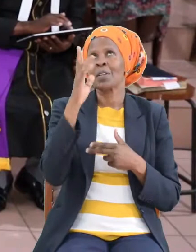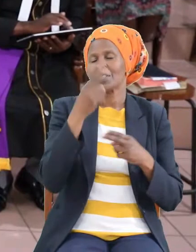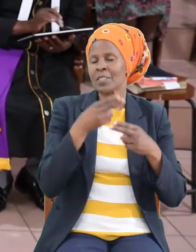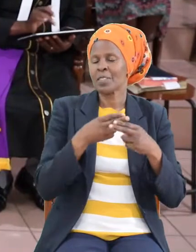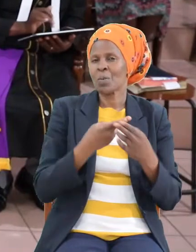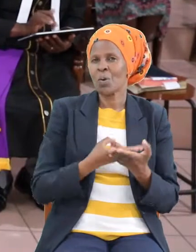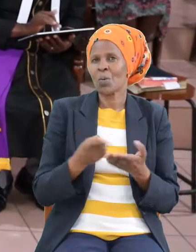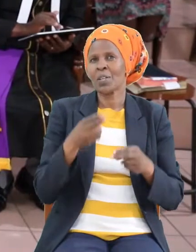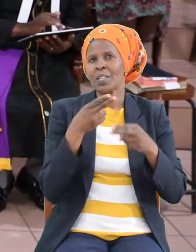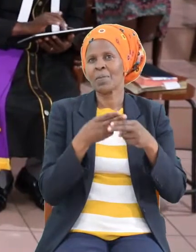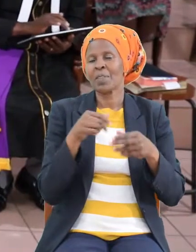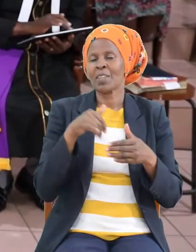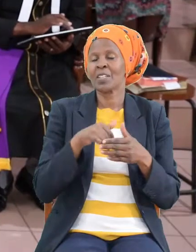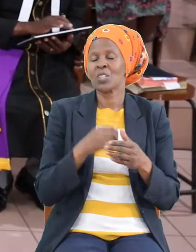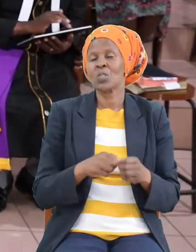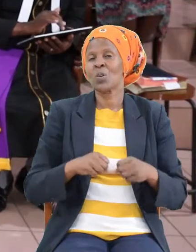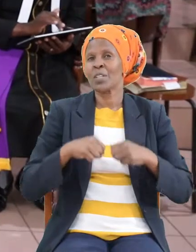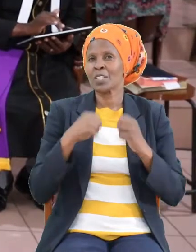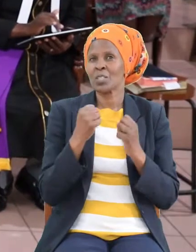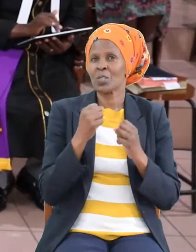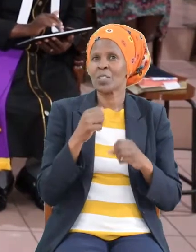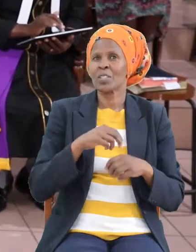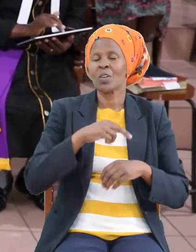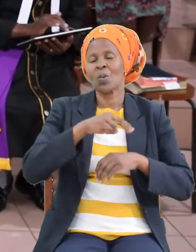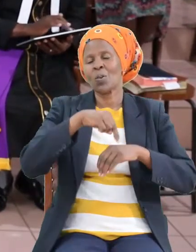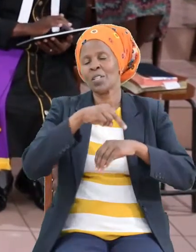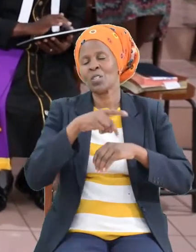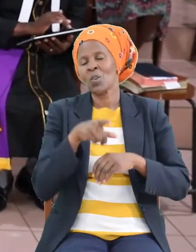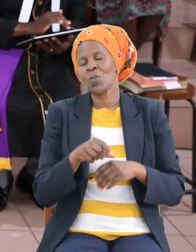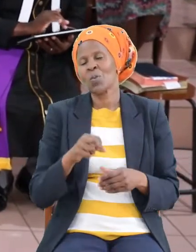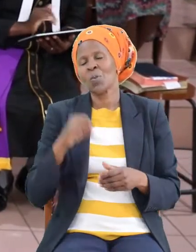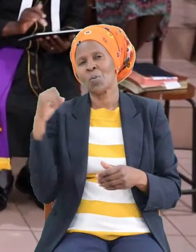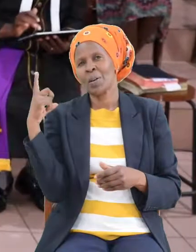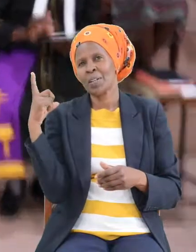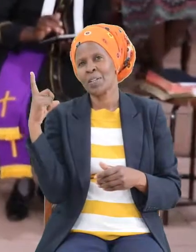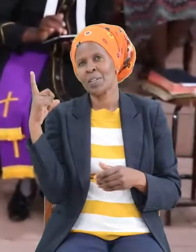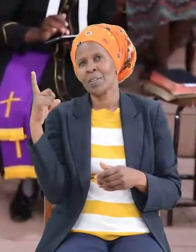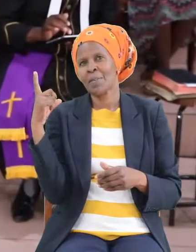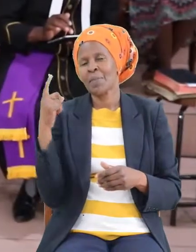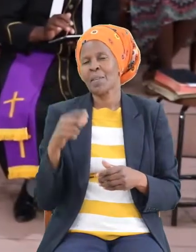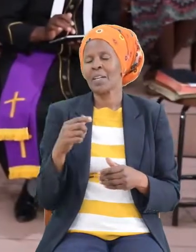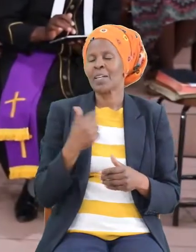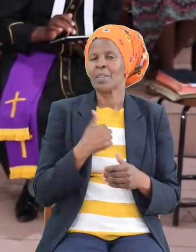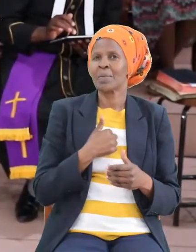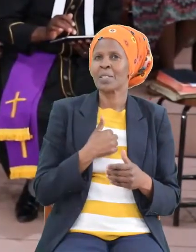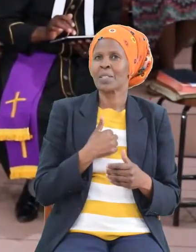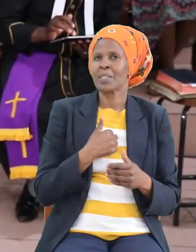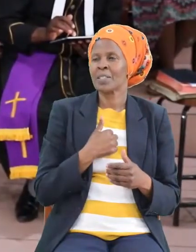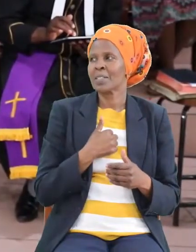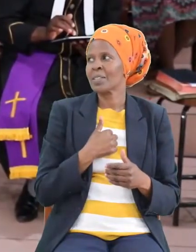takatifu mliolitia unajisi katika mataifa mlioendea. Nami